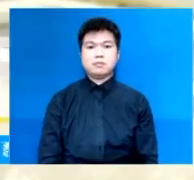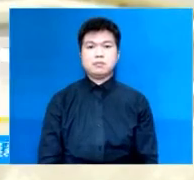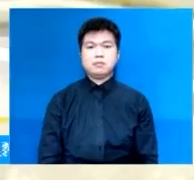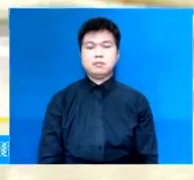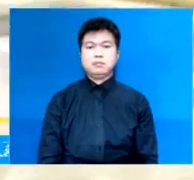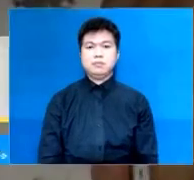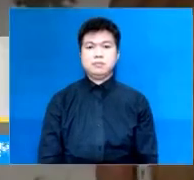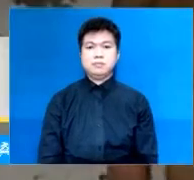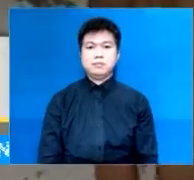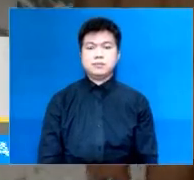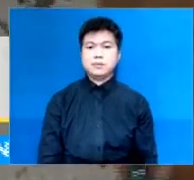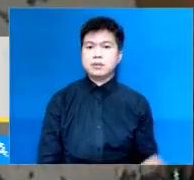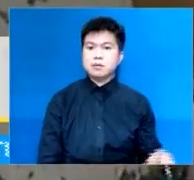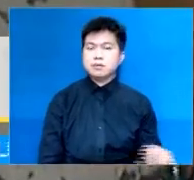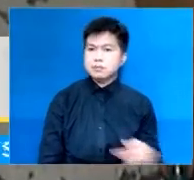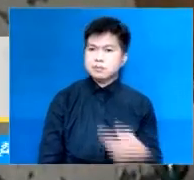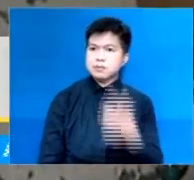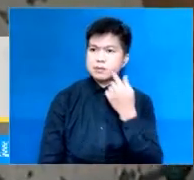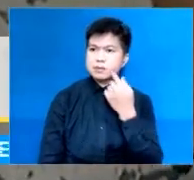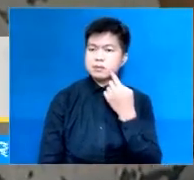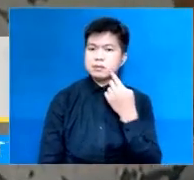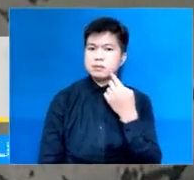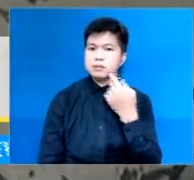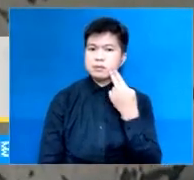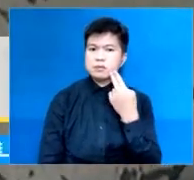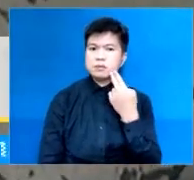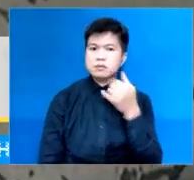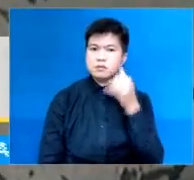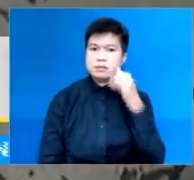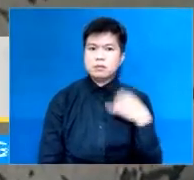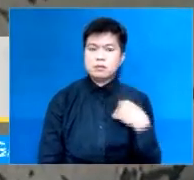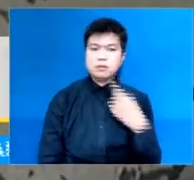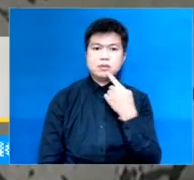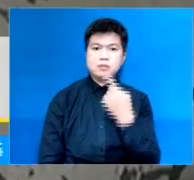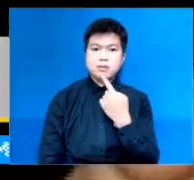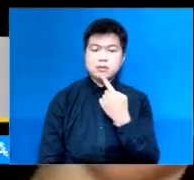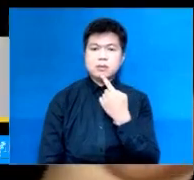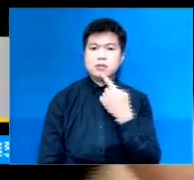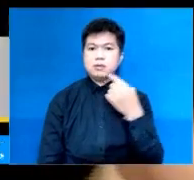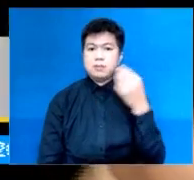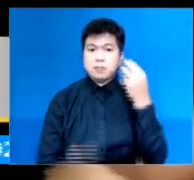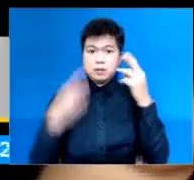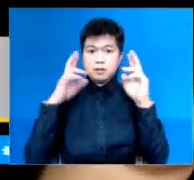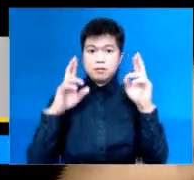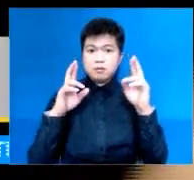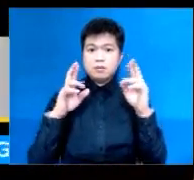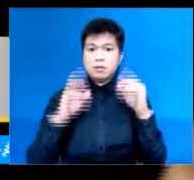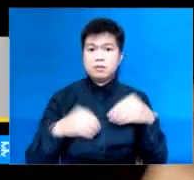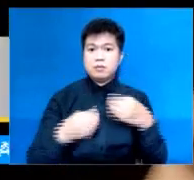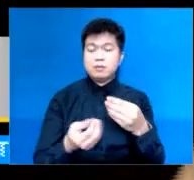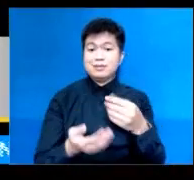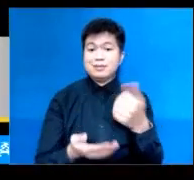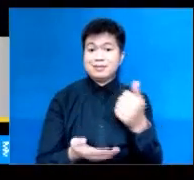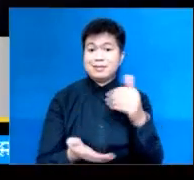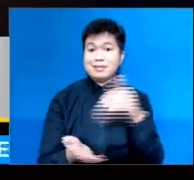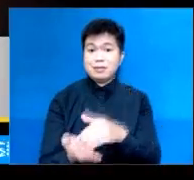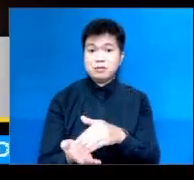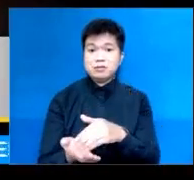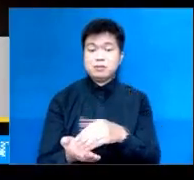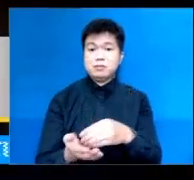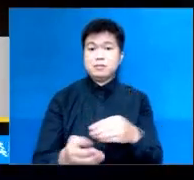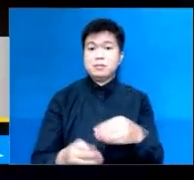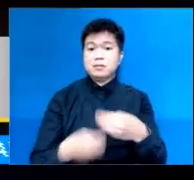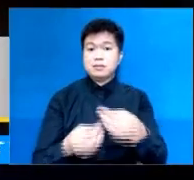Gretchen, kahapon ay nabanggit ni Mayor Ayuban na namahagi na sila ng tig ₱10,000 sa mga survivors